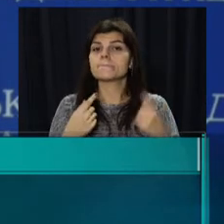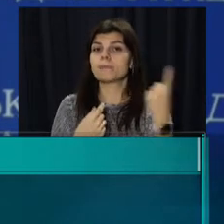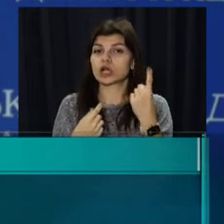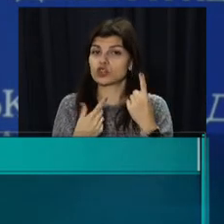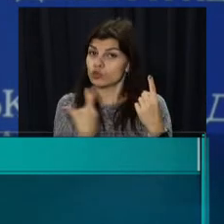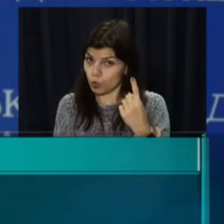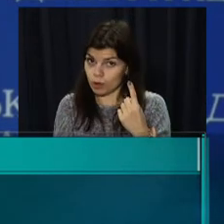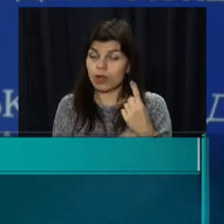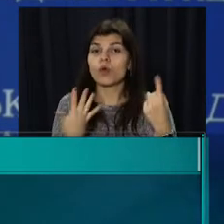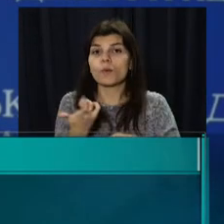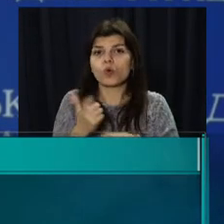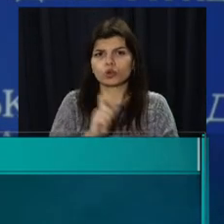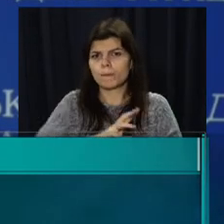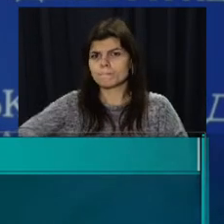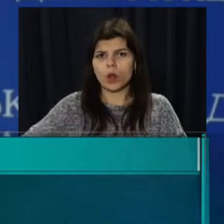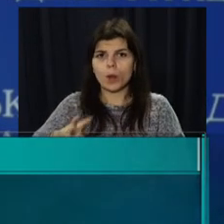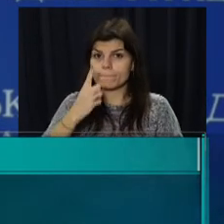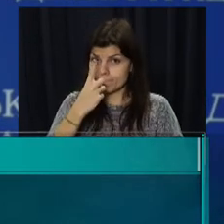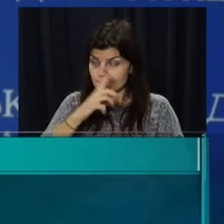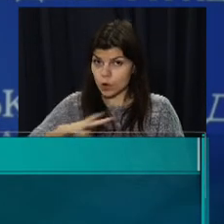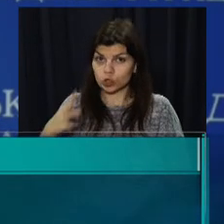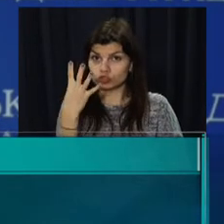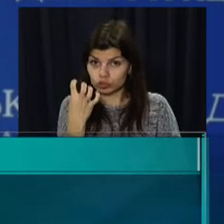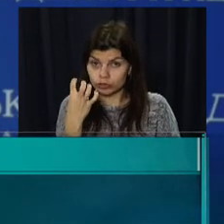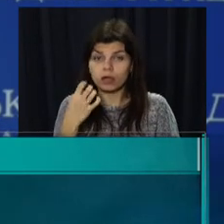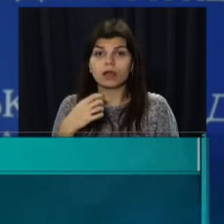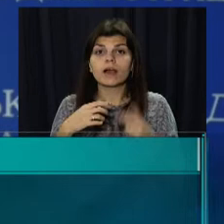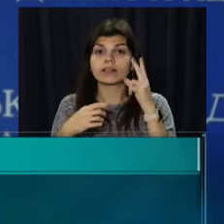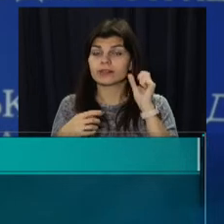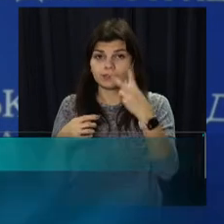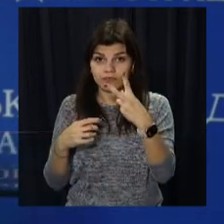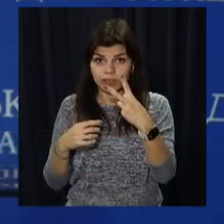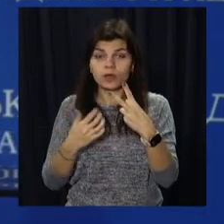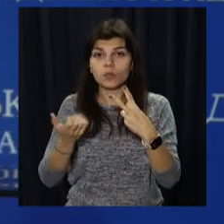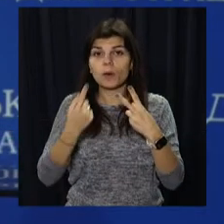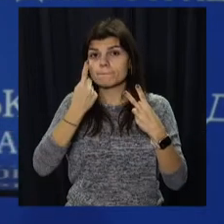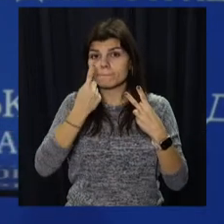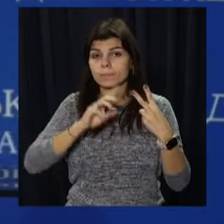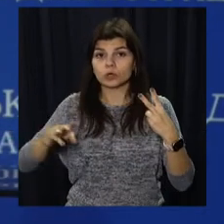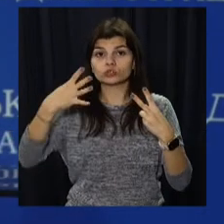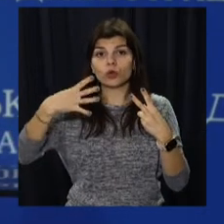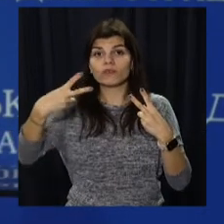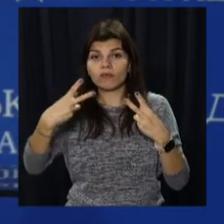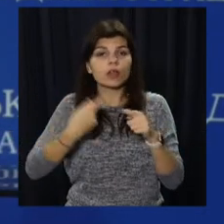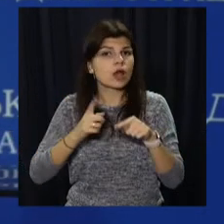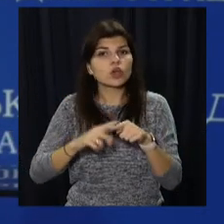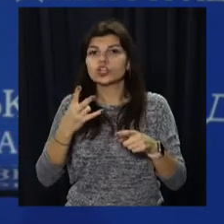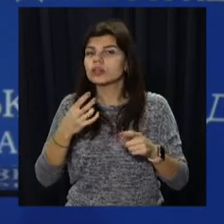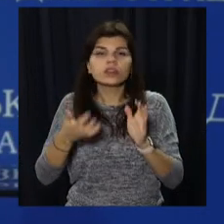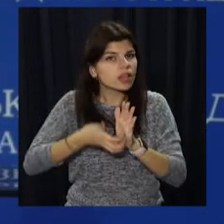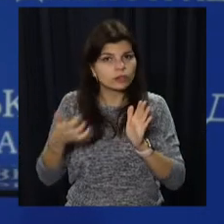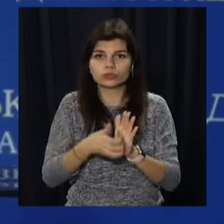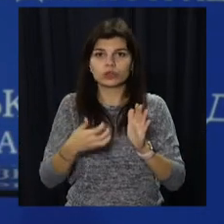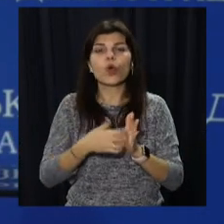першою дозою більше, ніж 1 400 000 громадян. Дві дози отримали 1 042 000, але це недостатньо. У